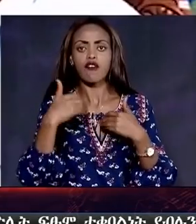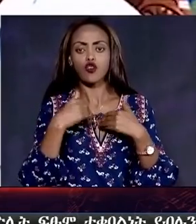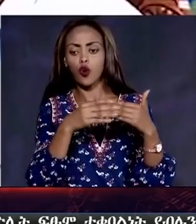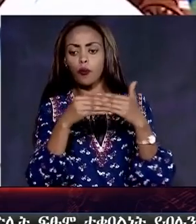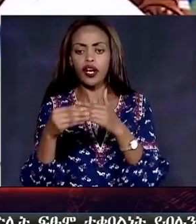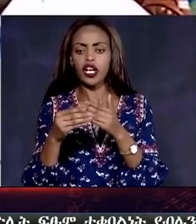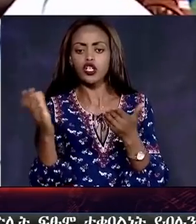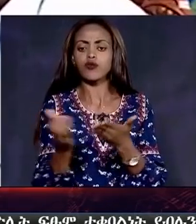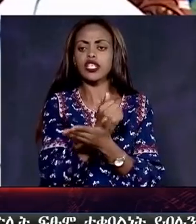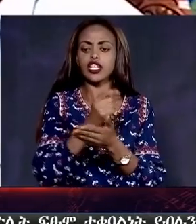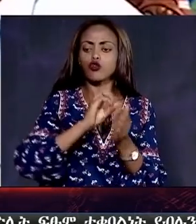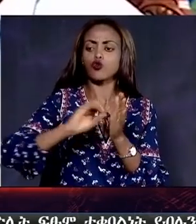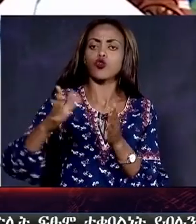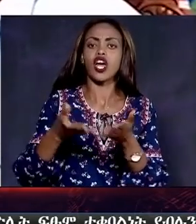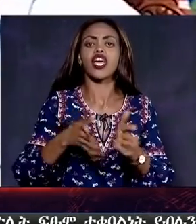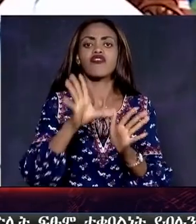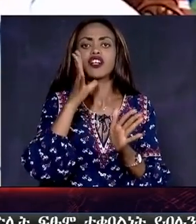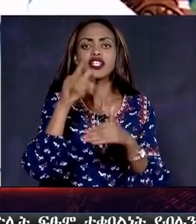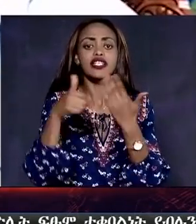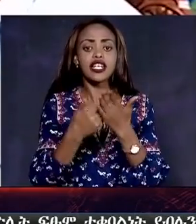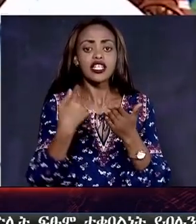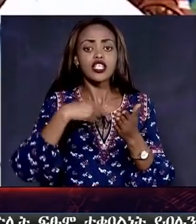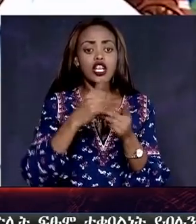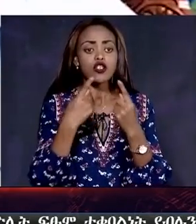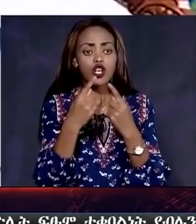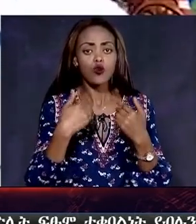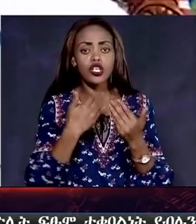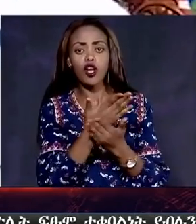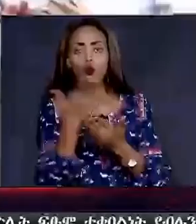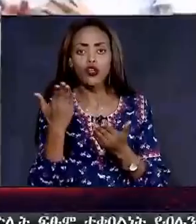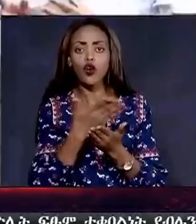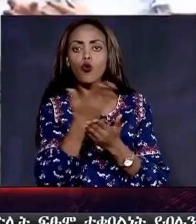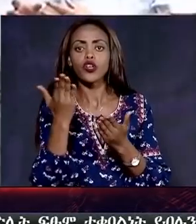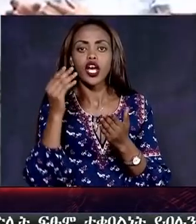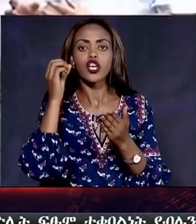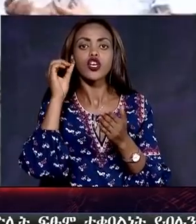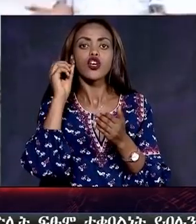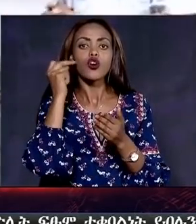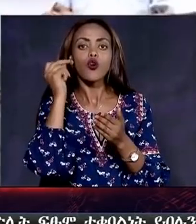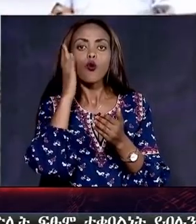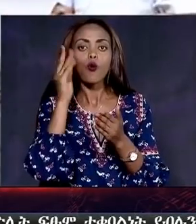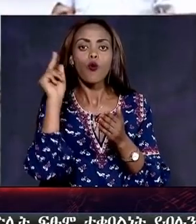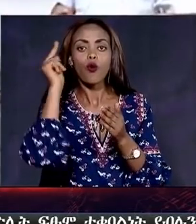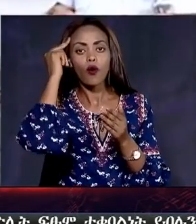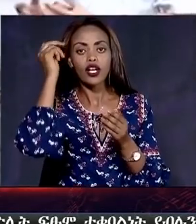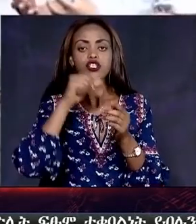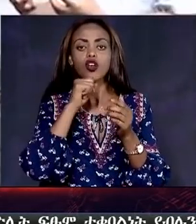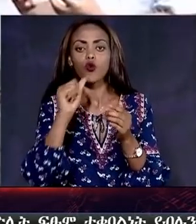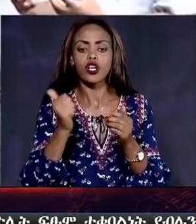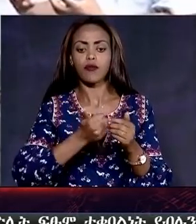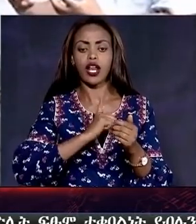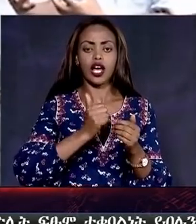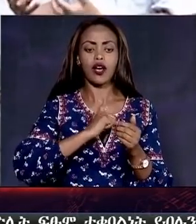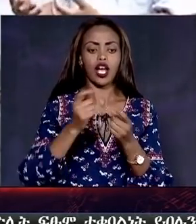መሪሕነት ክምንጠልን ክሽንዶን ኣይንፈቅድን። ስለዚ ንሕና ነውግዕሉ ዘለና ጉዳይ ህወሓት እንተይኮነስ ጉዳይ መሰል ዓርስኻ ብዓርስኻ